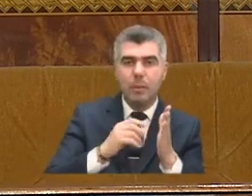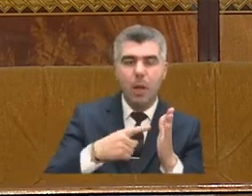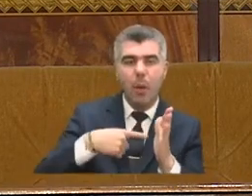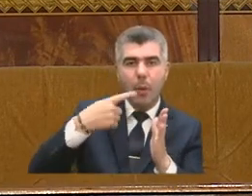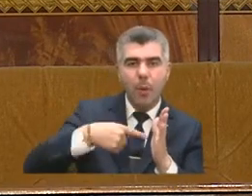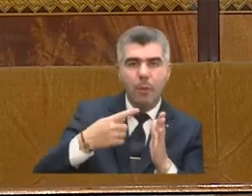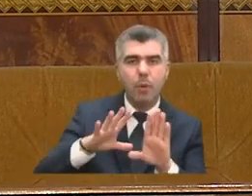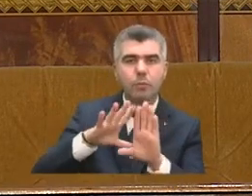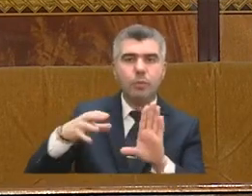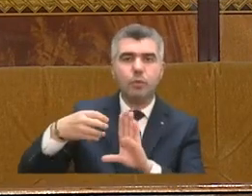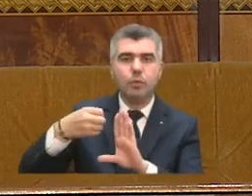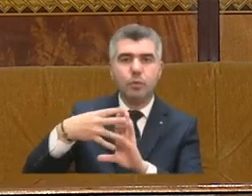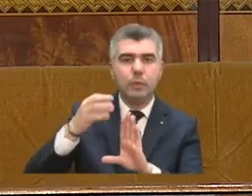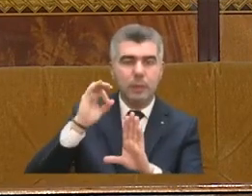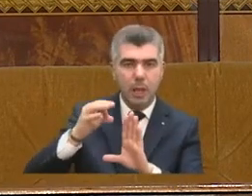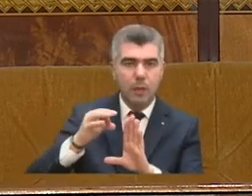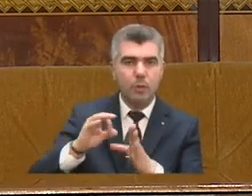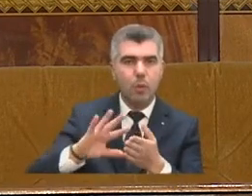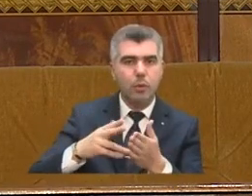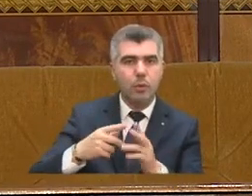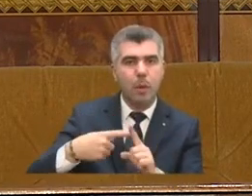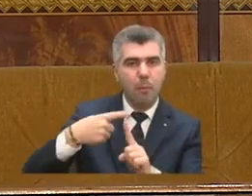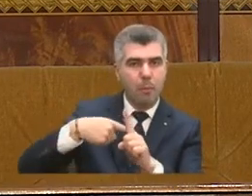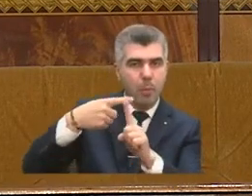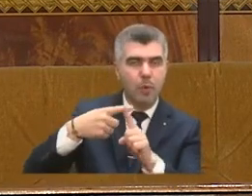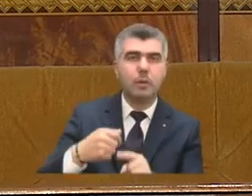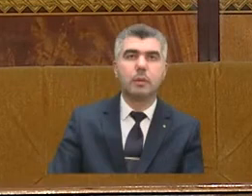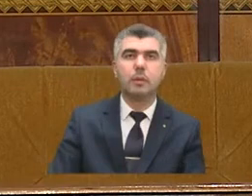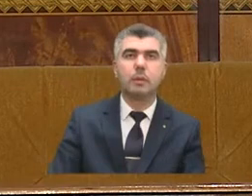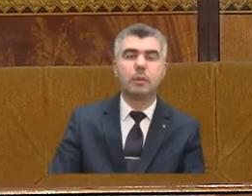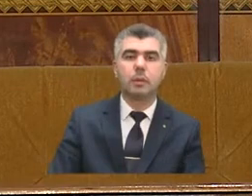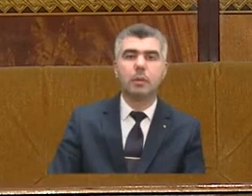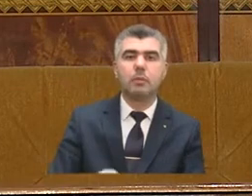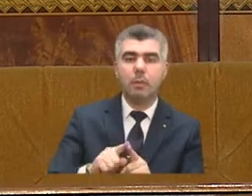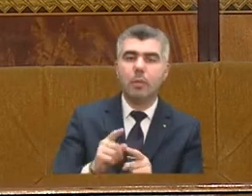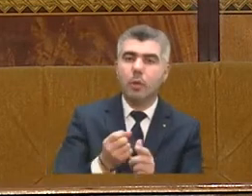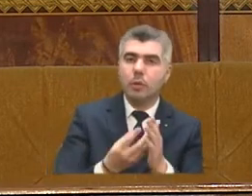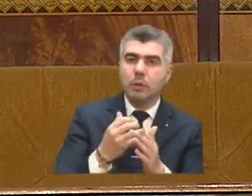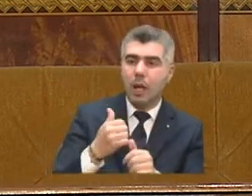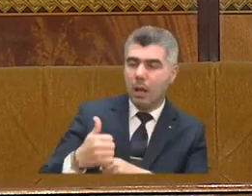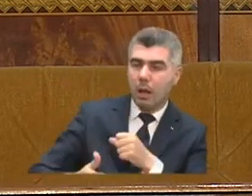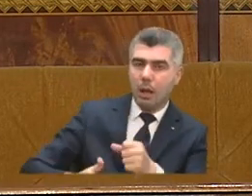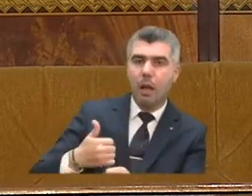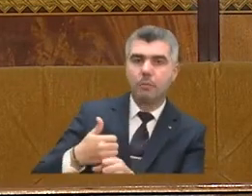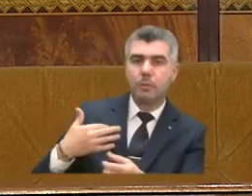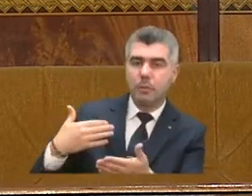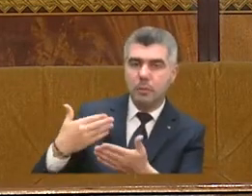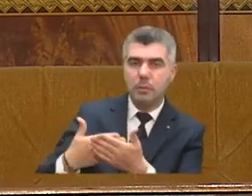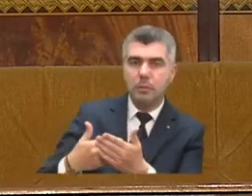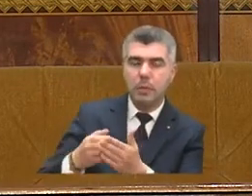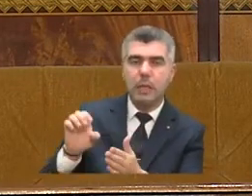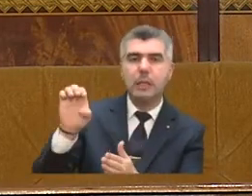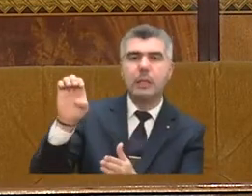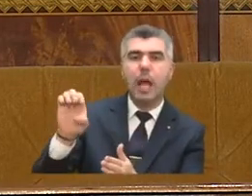والطاقة الشمسية، هناك أوراش كبرى للطاقات المتجددة خلال السنوات الماضية في الأقاليم